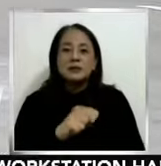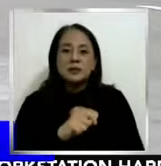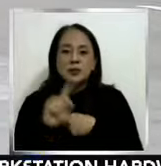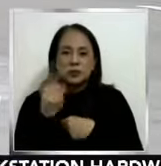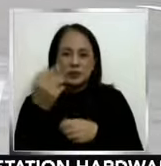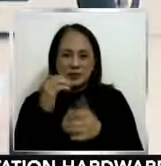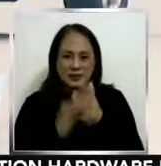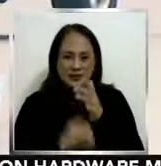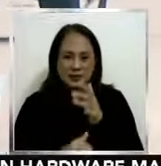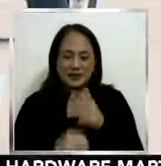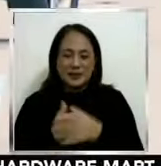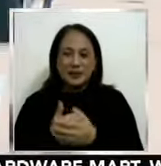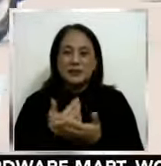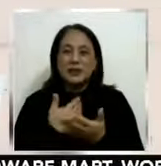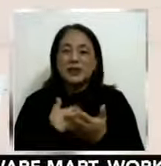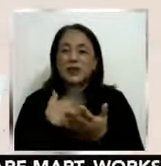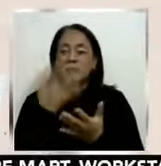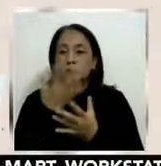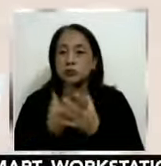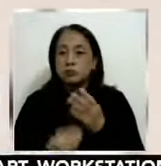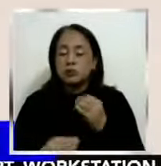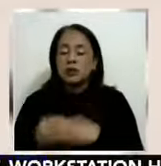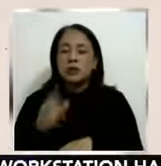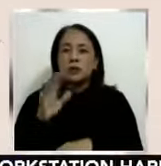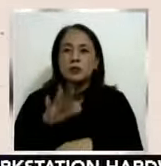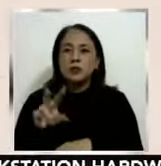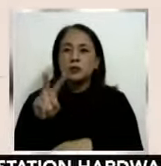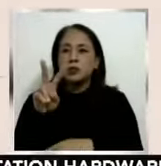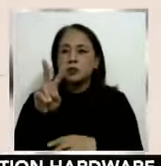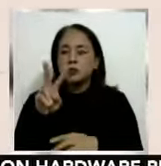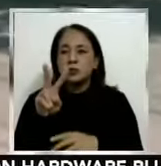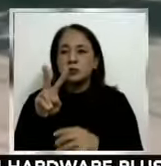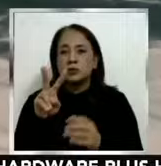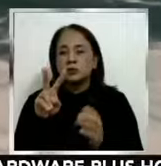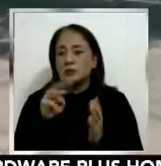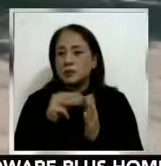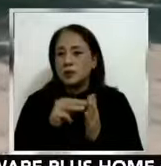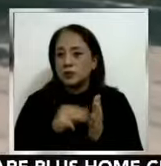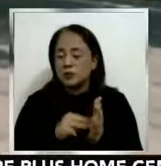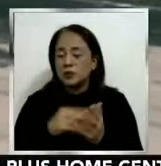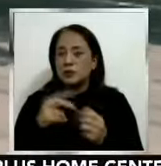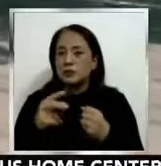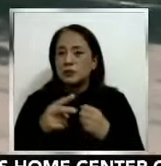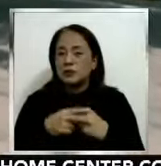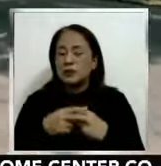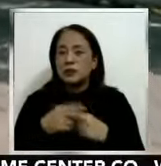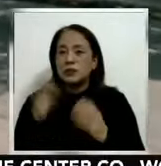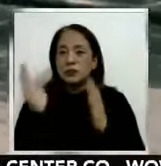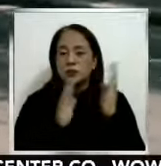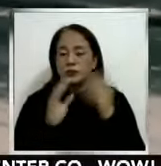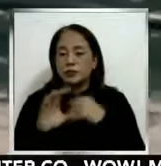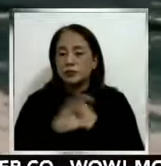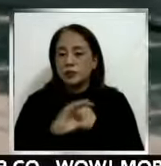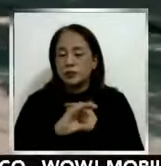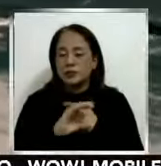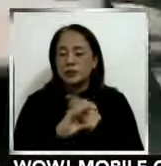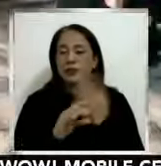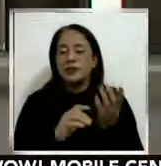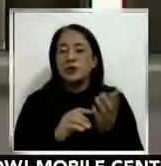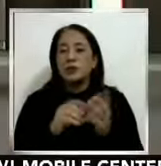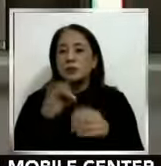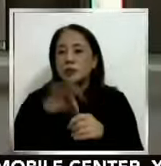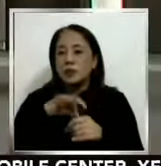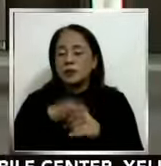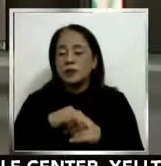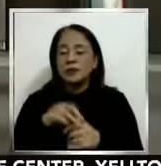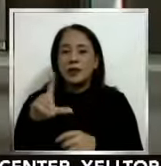kapag naubos na ang higit 2 bilyong pisong pondo para sa service contracting program ng LTFRB para sa taong ito.